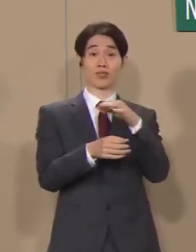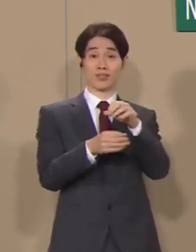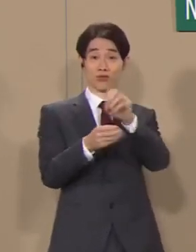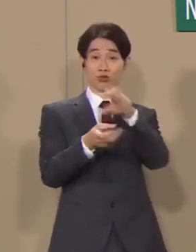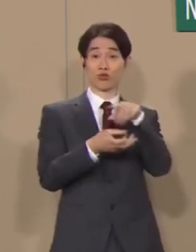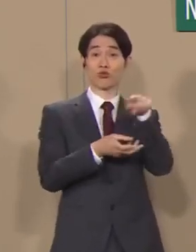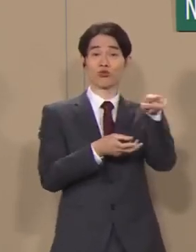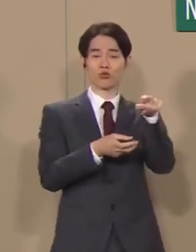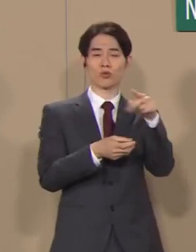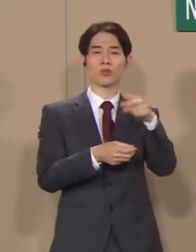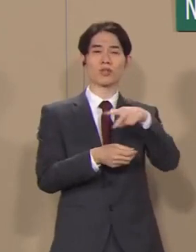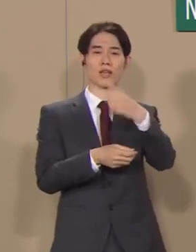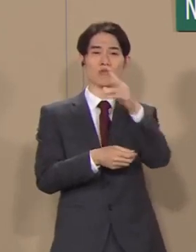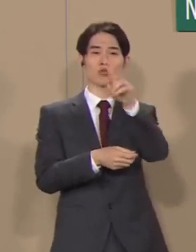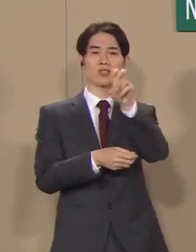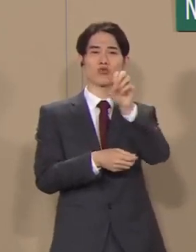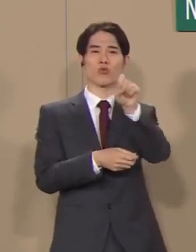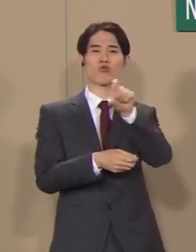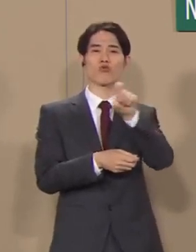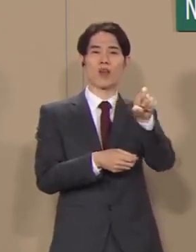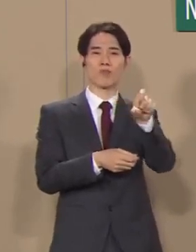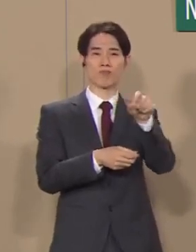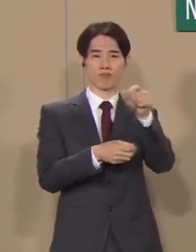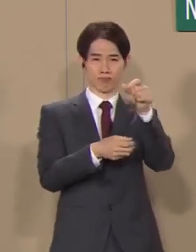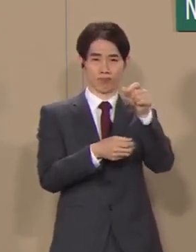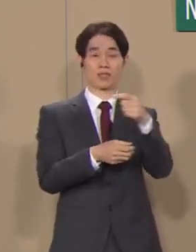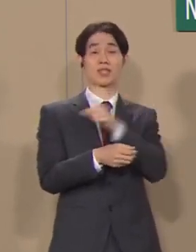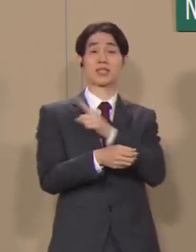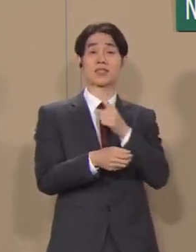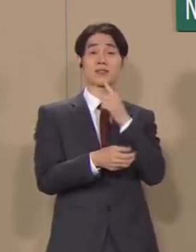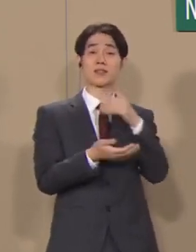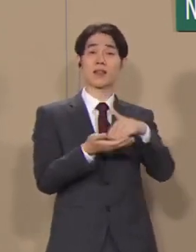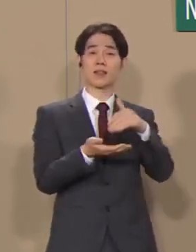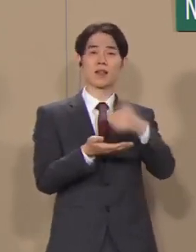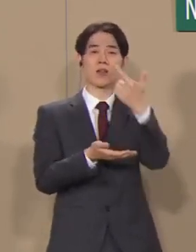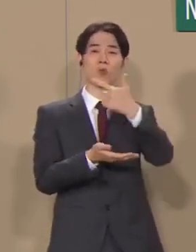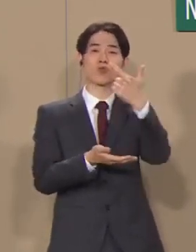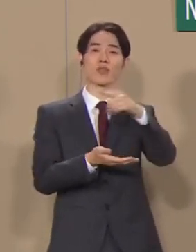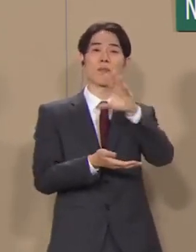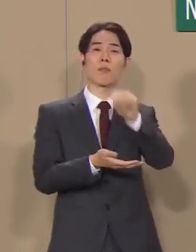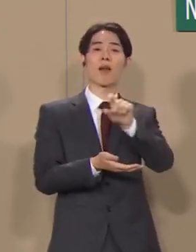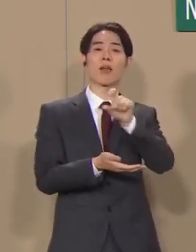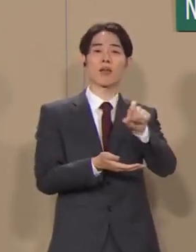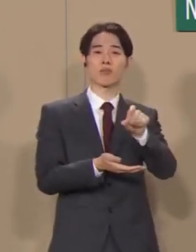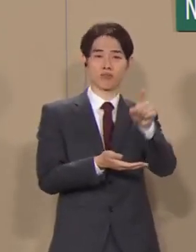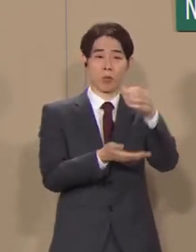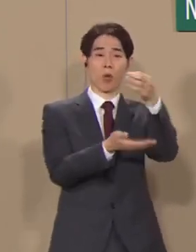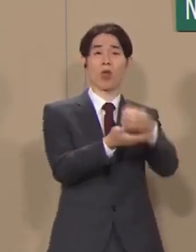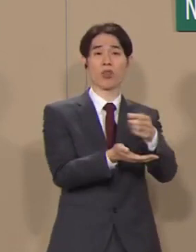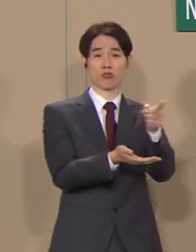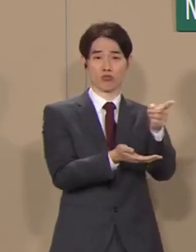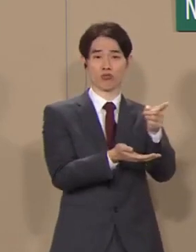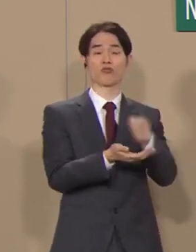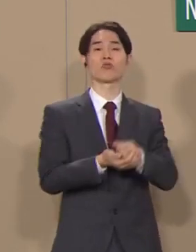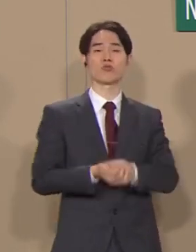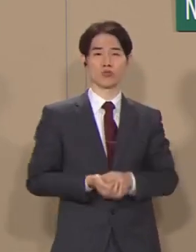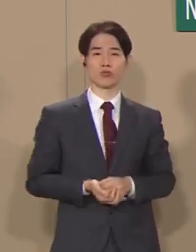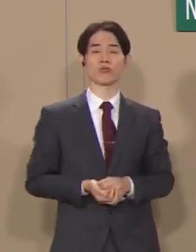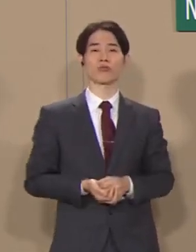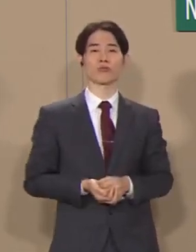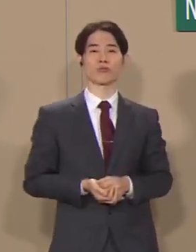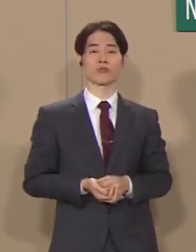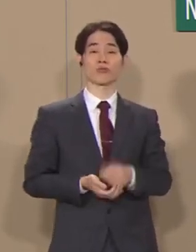220億円1日にするとなんと6000万円も検証しています